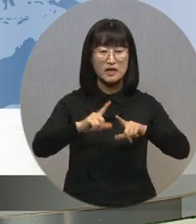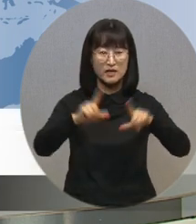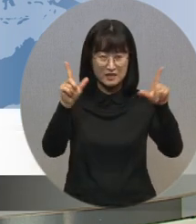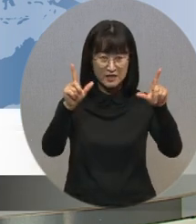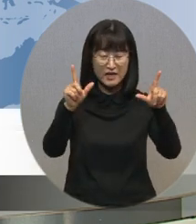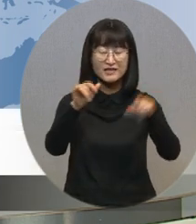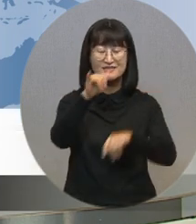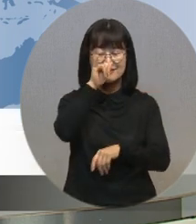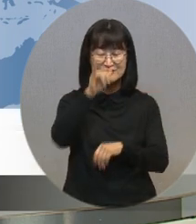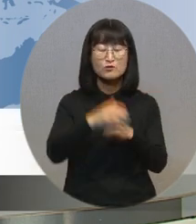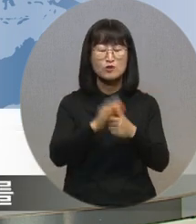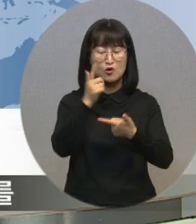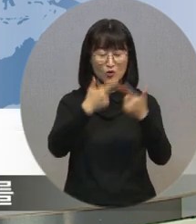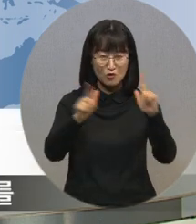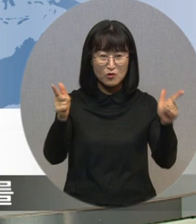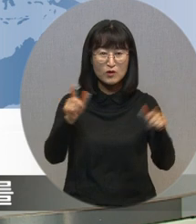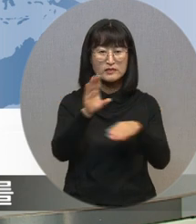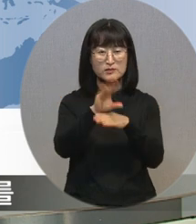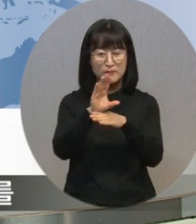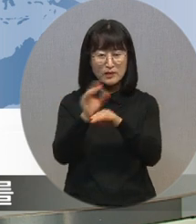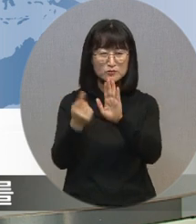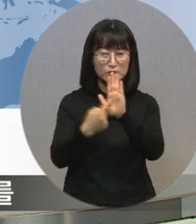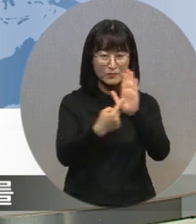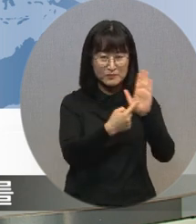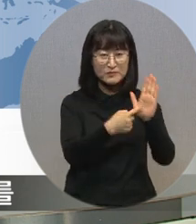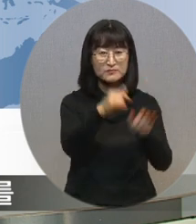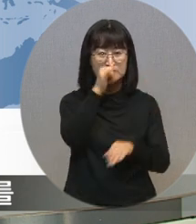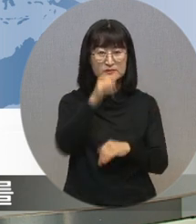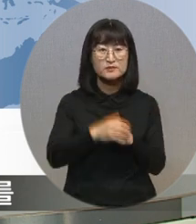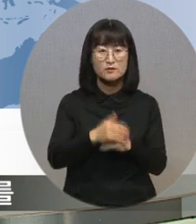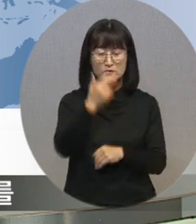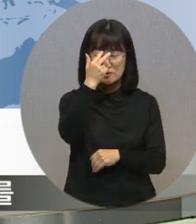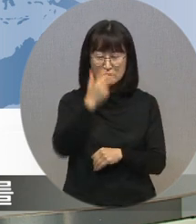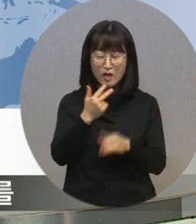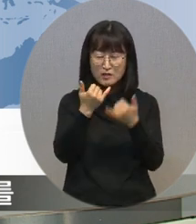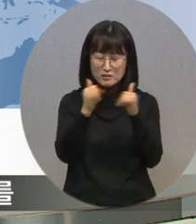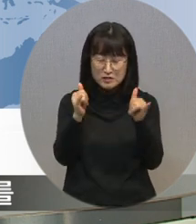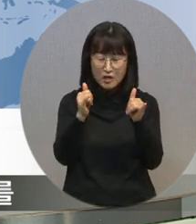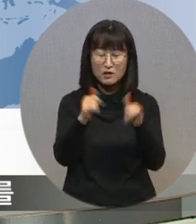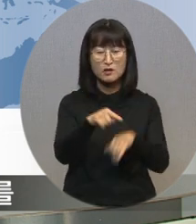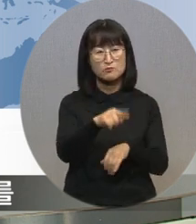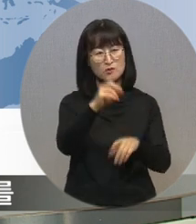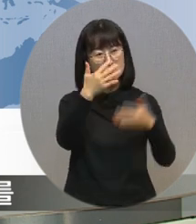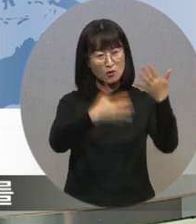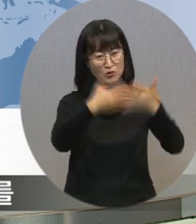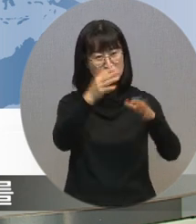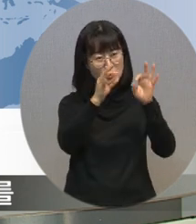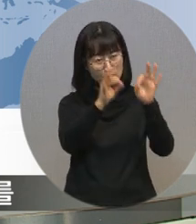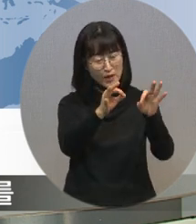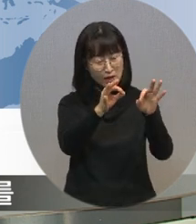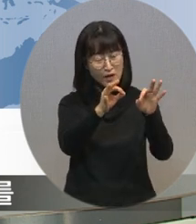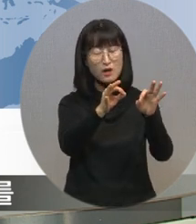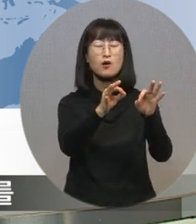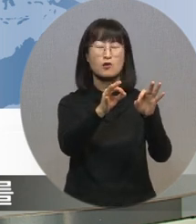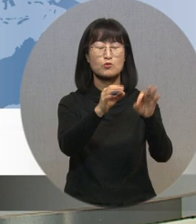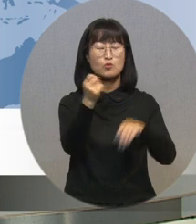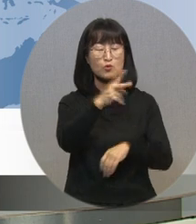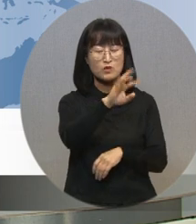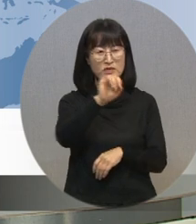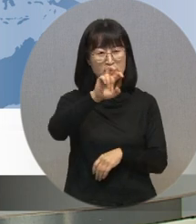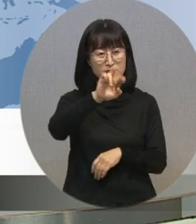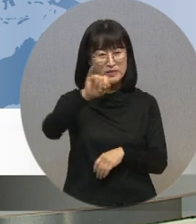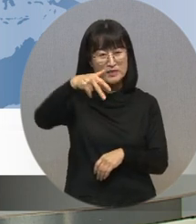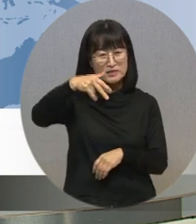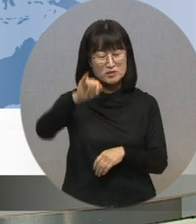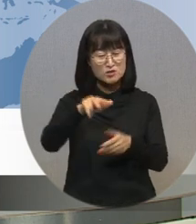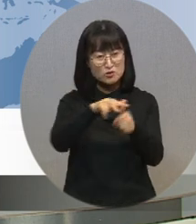콘텐츠가 여러 영상 매체를 통해 방영되고 있는데요. 시각장애가 있어도 콘텐츠를 시청하고 각종 이미지 정보를 알기